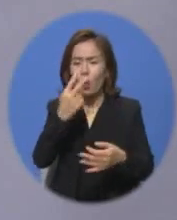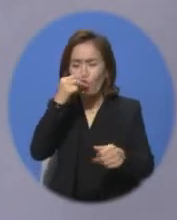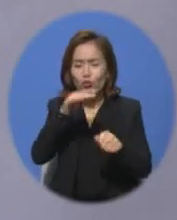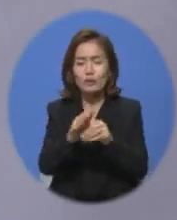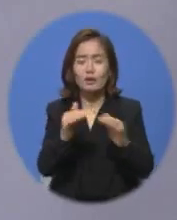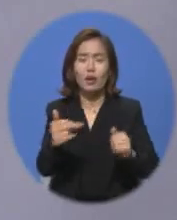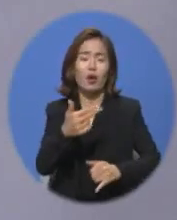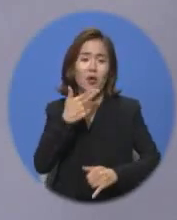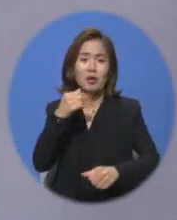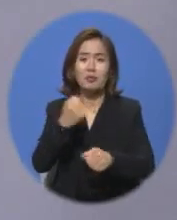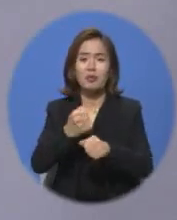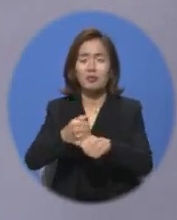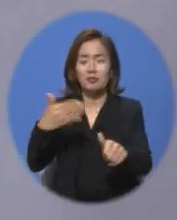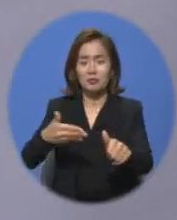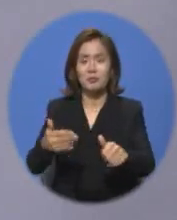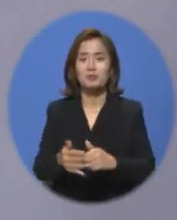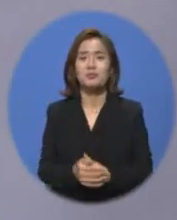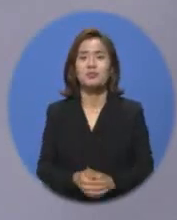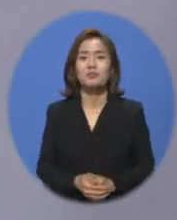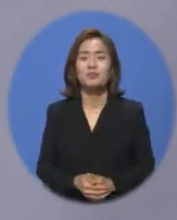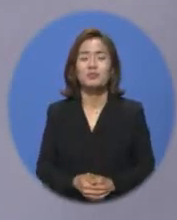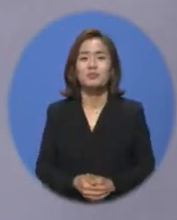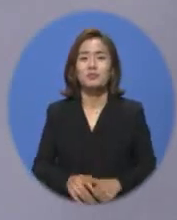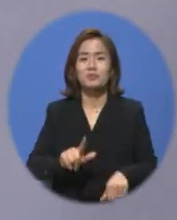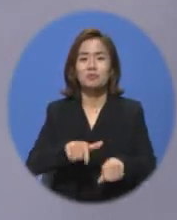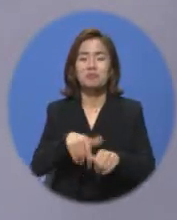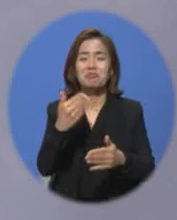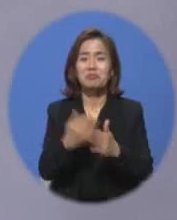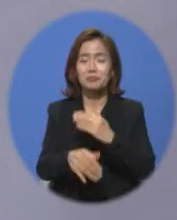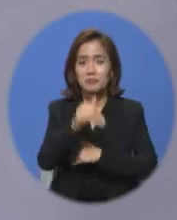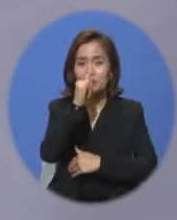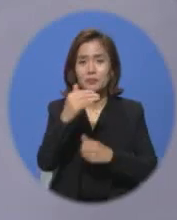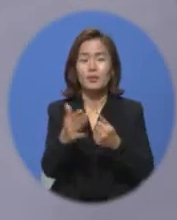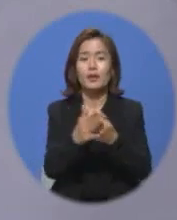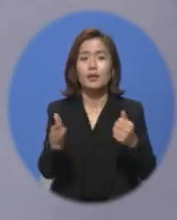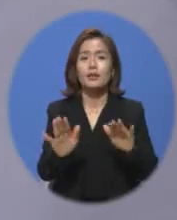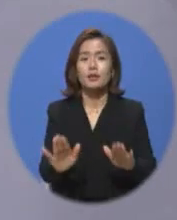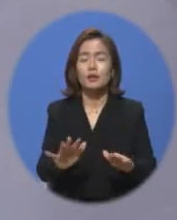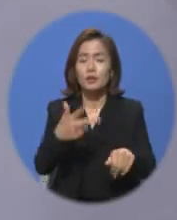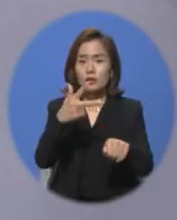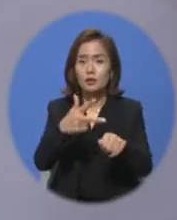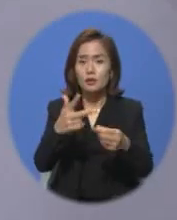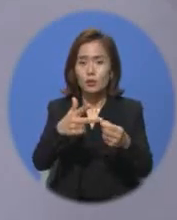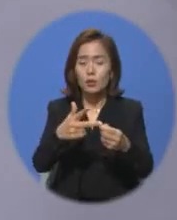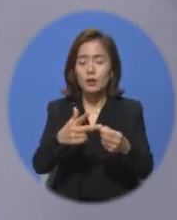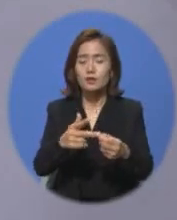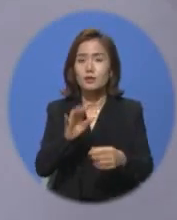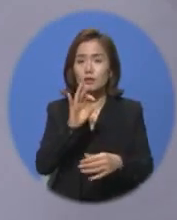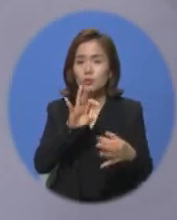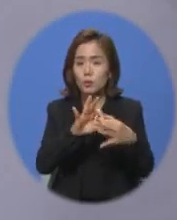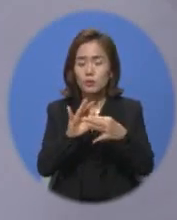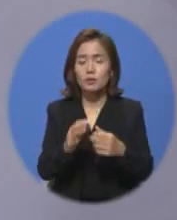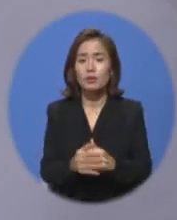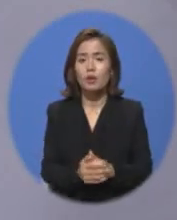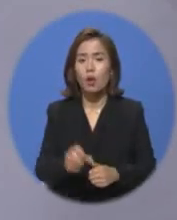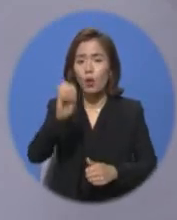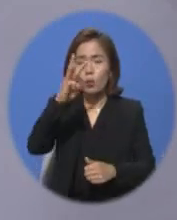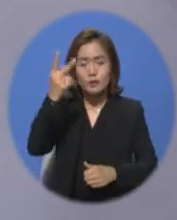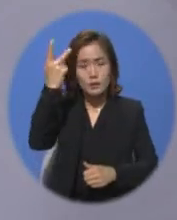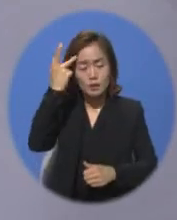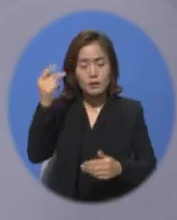누구도불공평한대우를받지않도록인공지능로봇시범운영을반드시시행해주십시오. 시간이얼마남지않았으니,이 일곱가지를통해